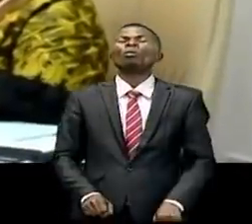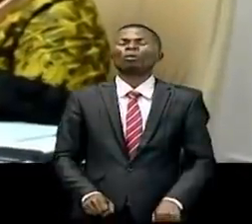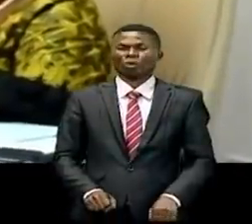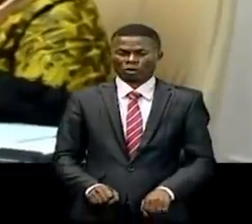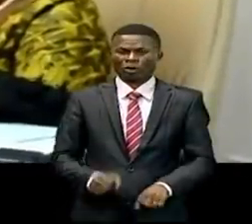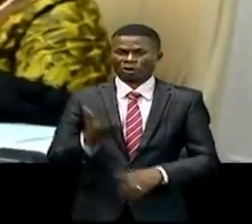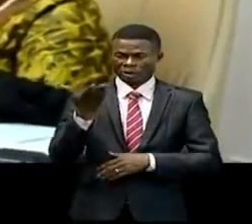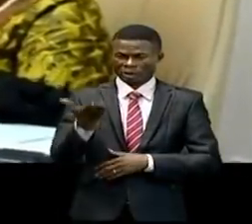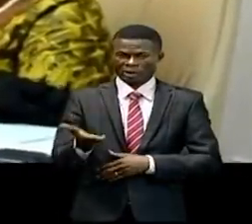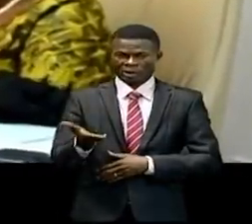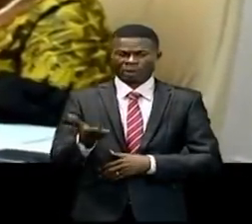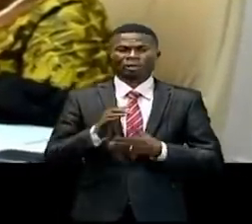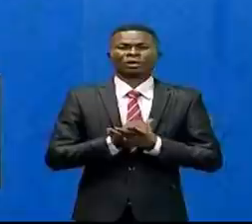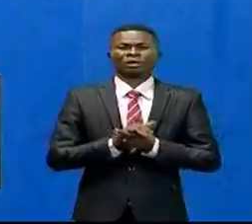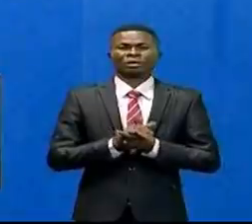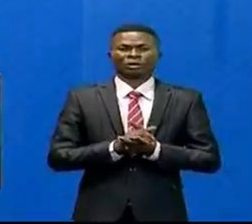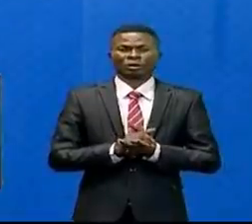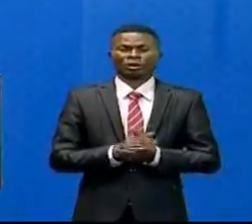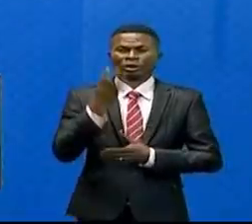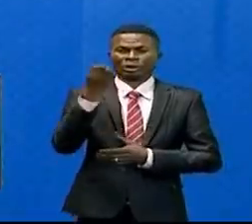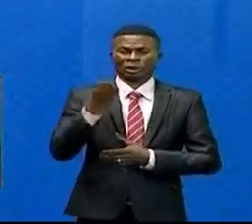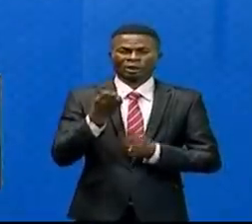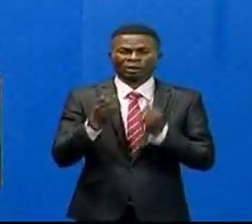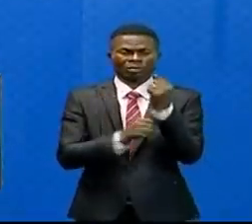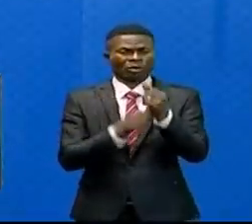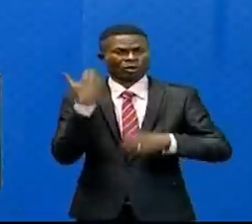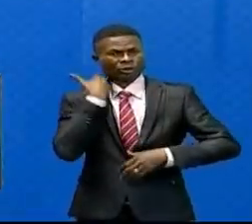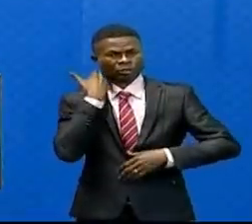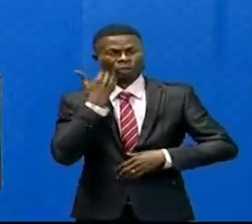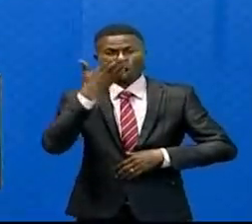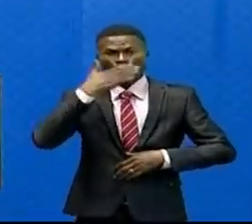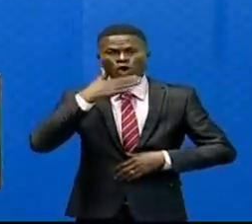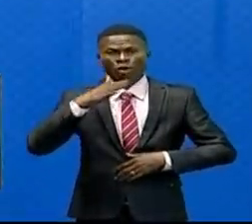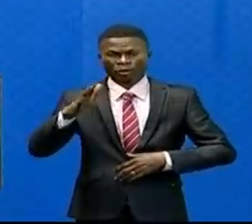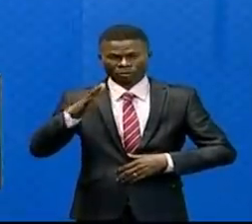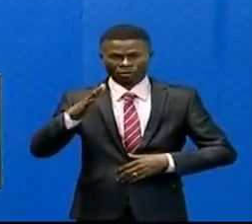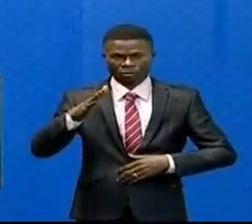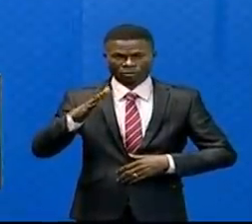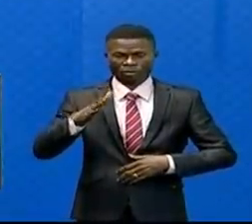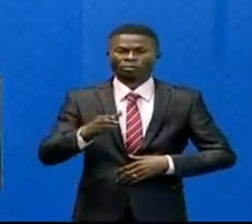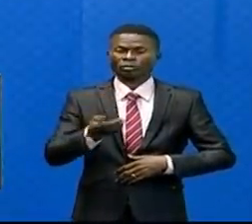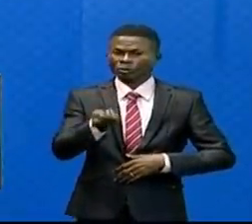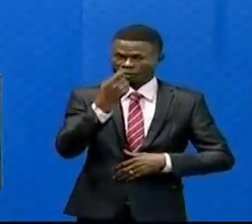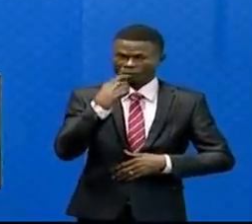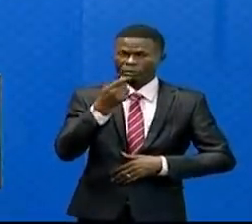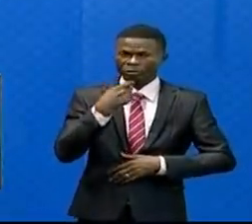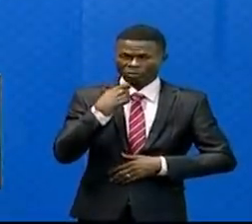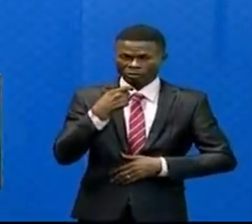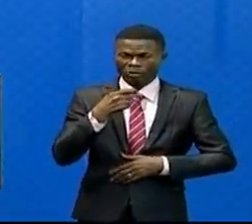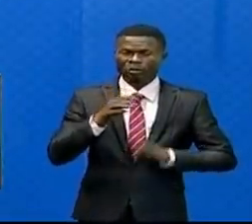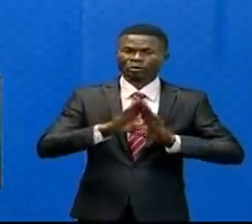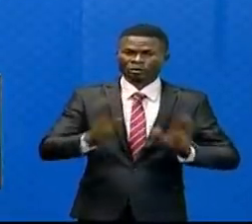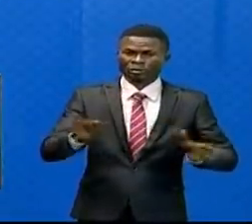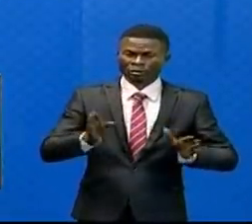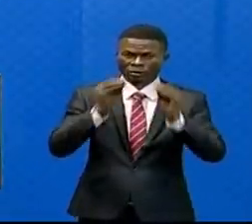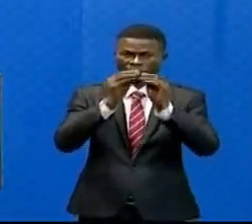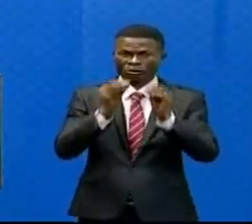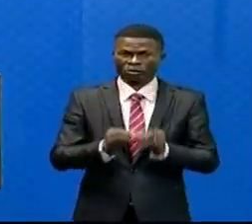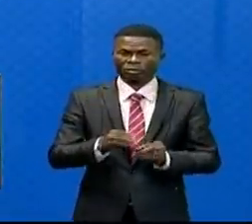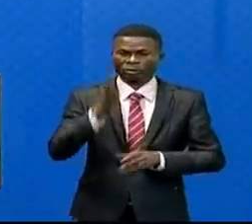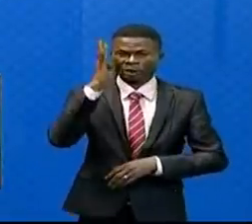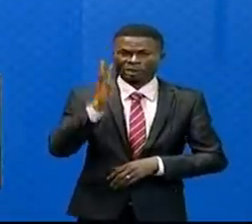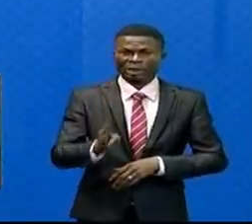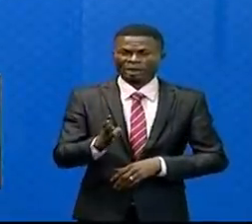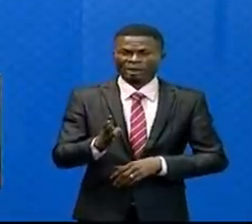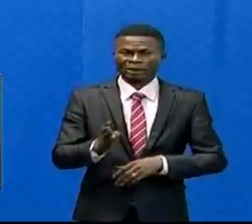été enregistrés. 40 patients sont hospitalisés dans les centres de traitement pour une capacité totale de 400 lits à